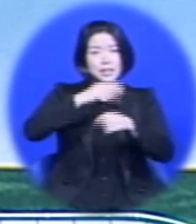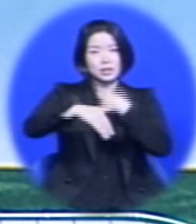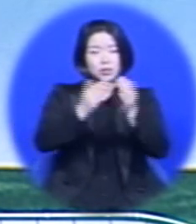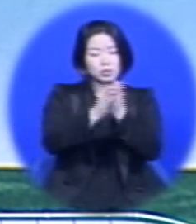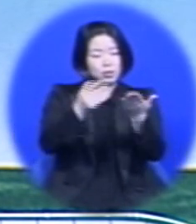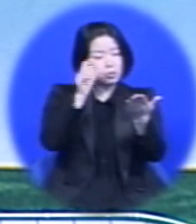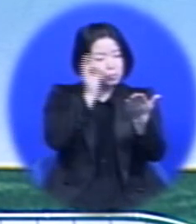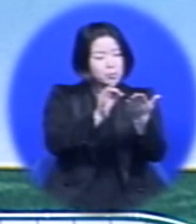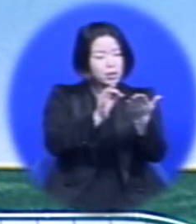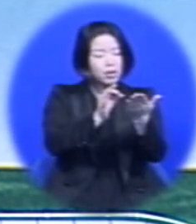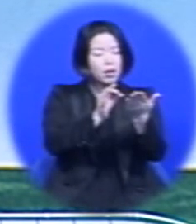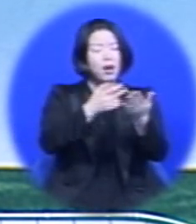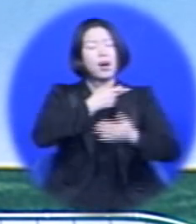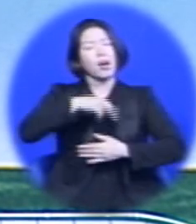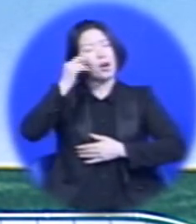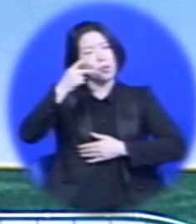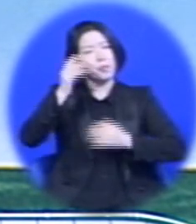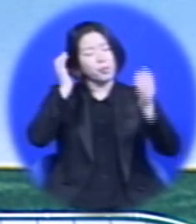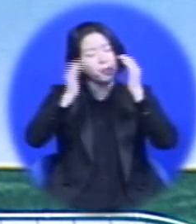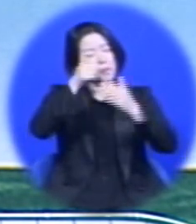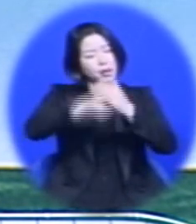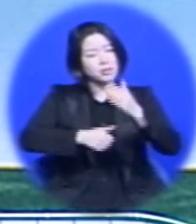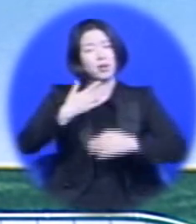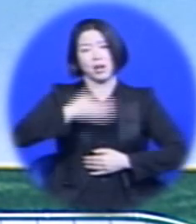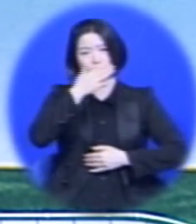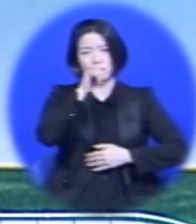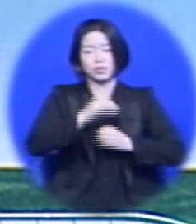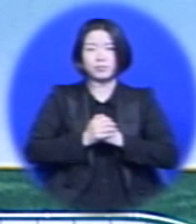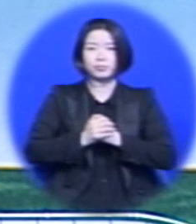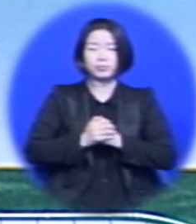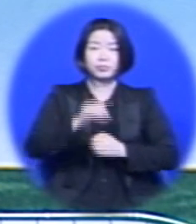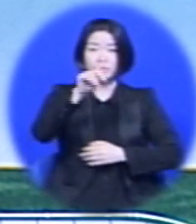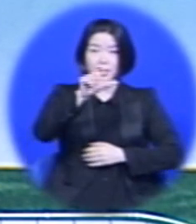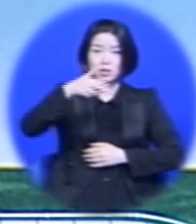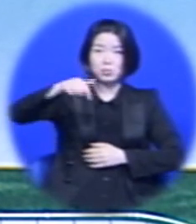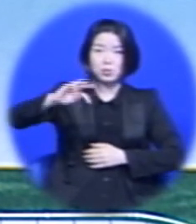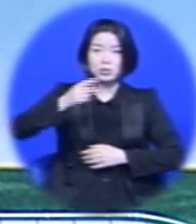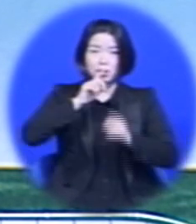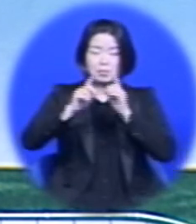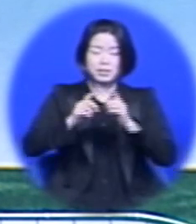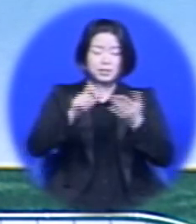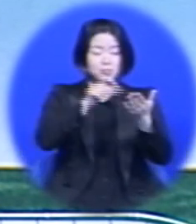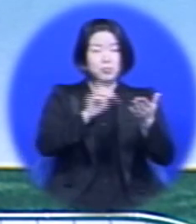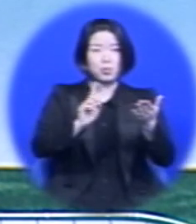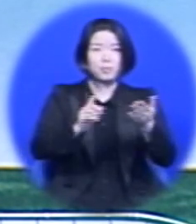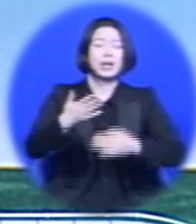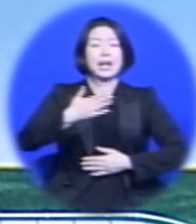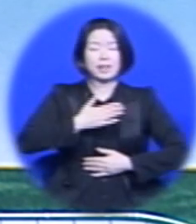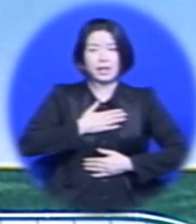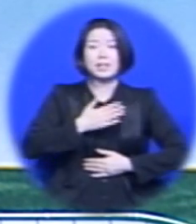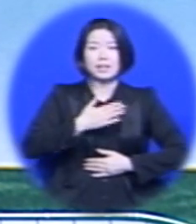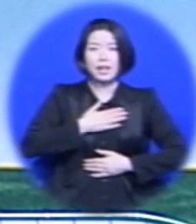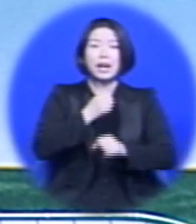바울도 혼란에 빠진 것을 우리가 알 수 있습니다 15절 말씀에 이렇게 말합니다 나는